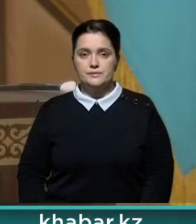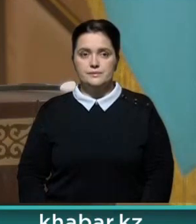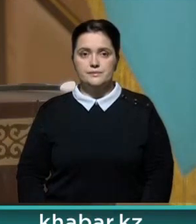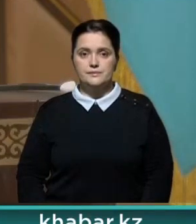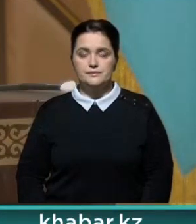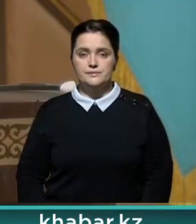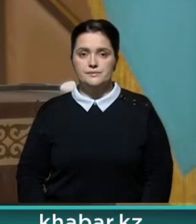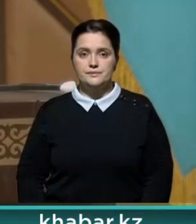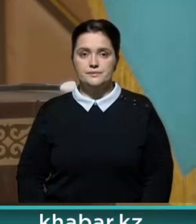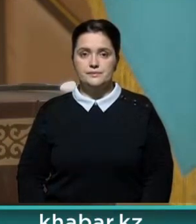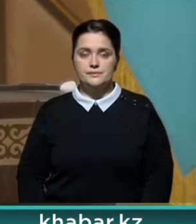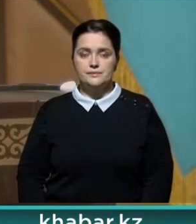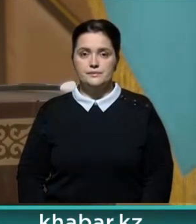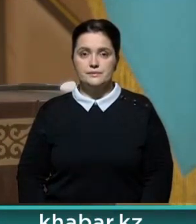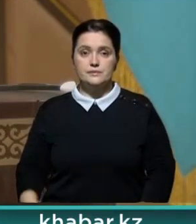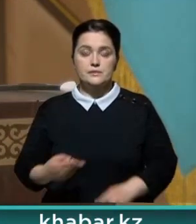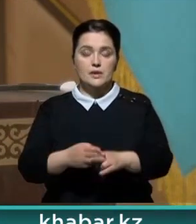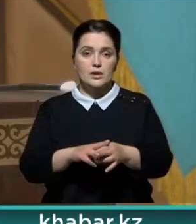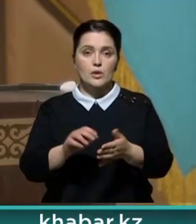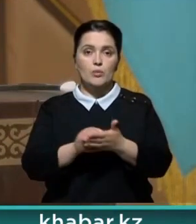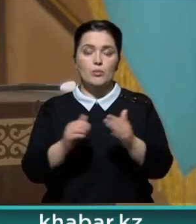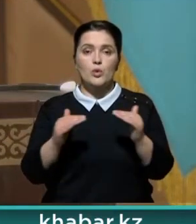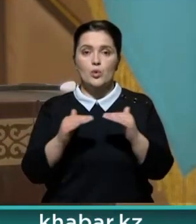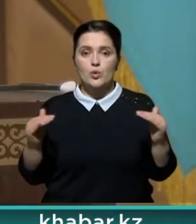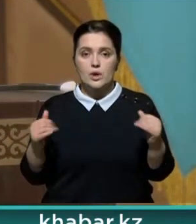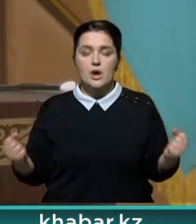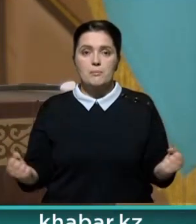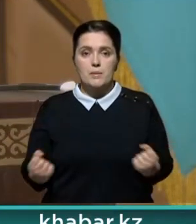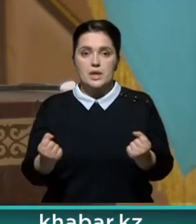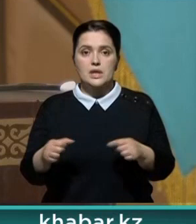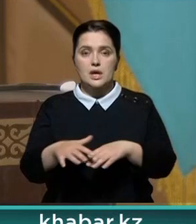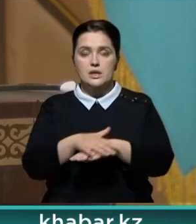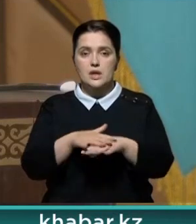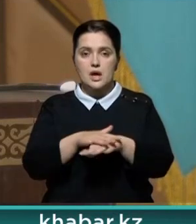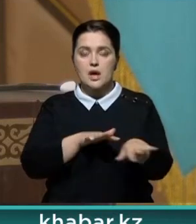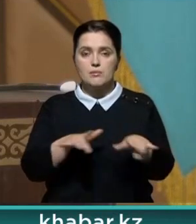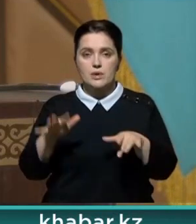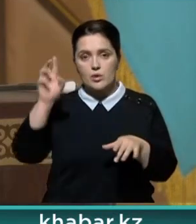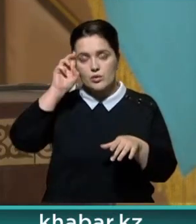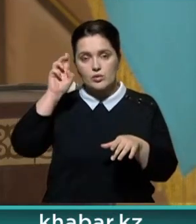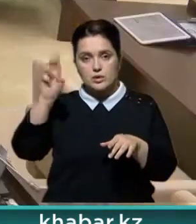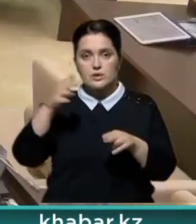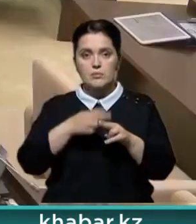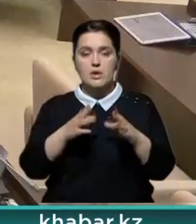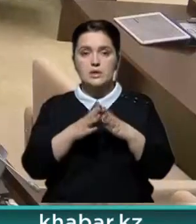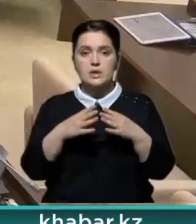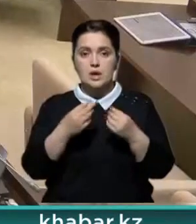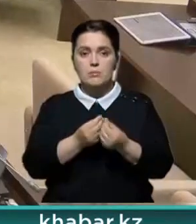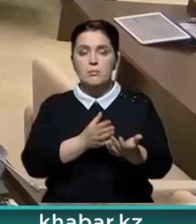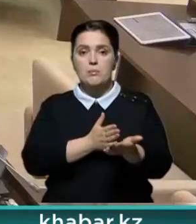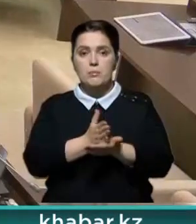целевой индикатор стратегического документа уровень поддержки населения мер государственной молодежной семейной политики